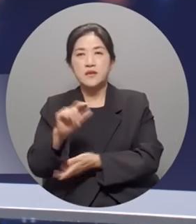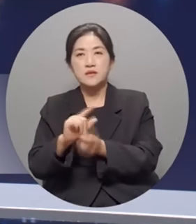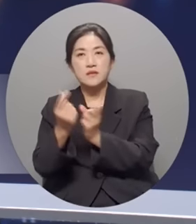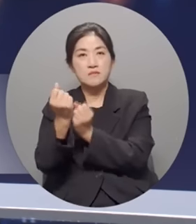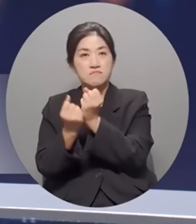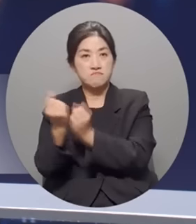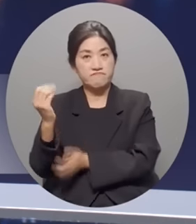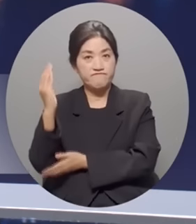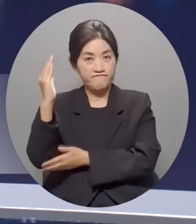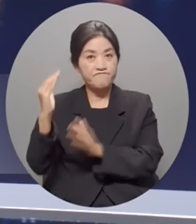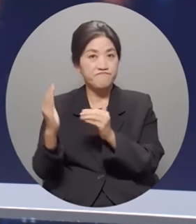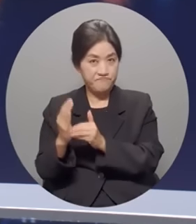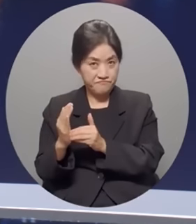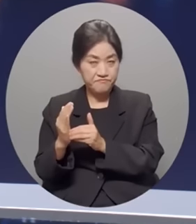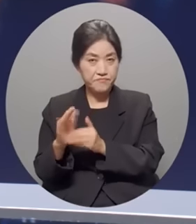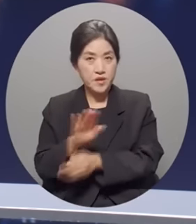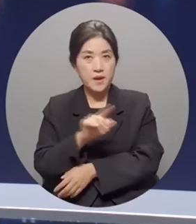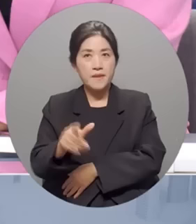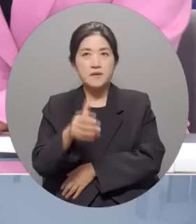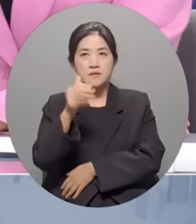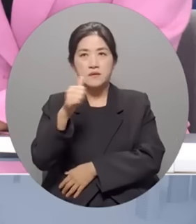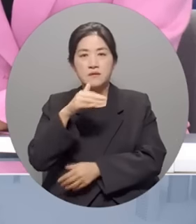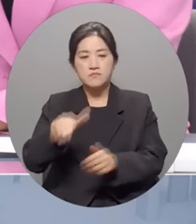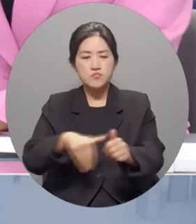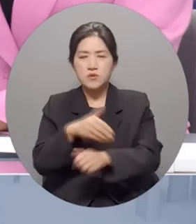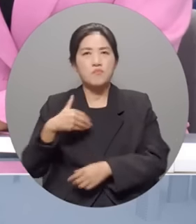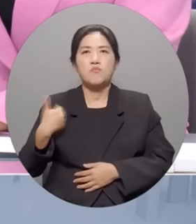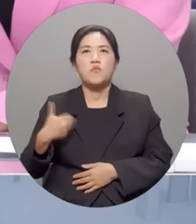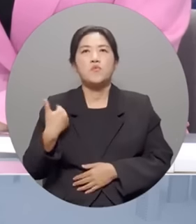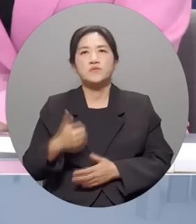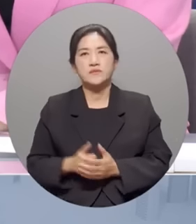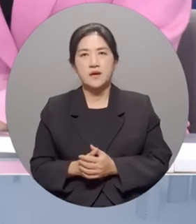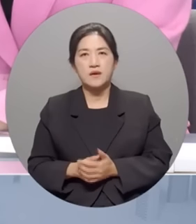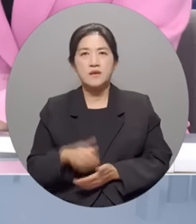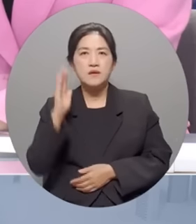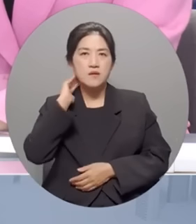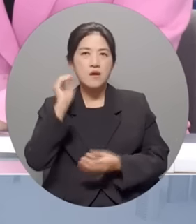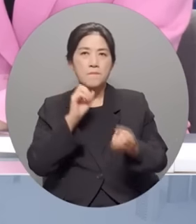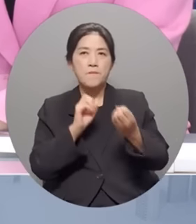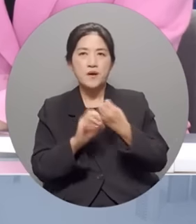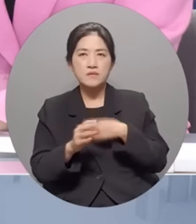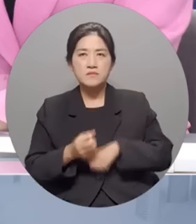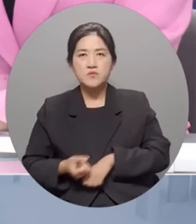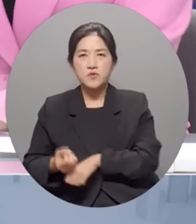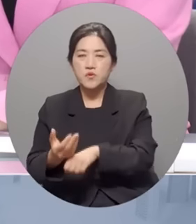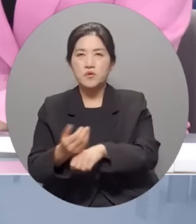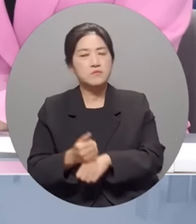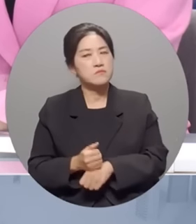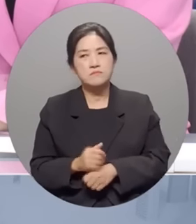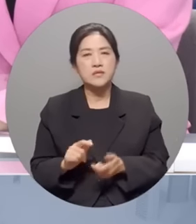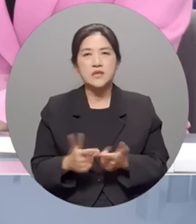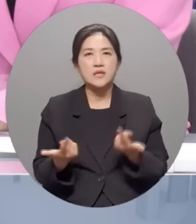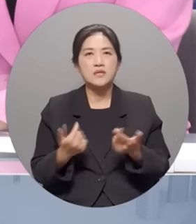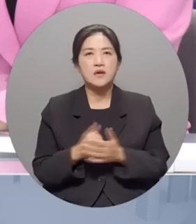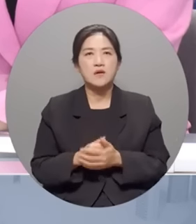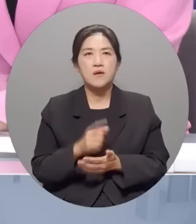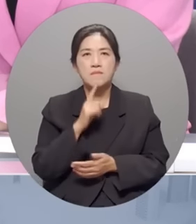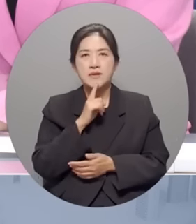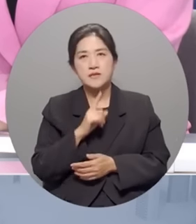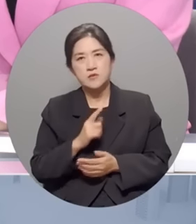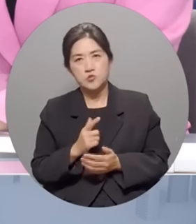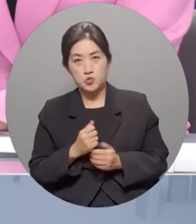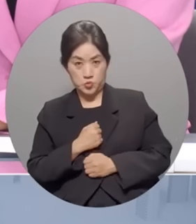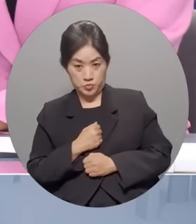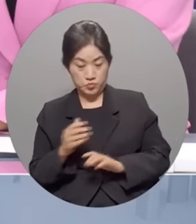대신 브리핑을 했는데요 박실장은 분위기를 모른다 대통령 반응을 전하는 건 부적절하며 말을